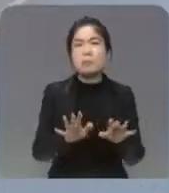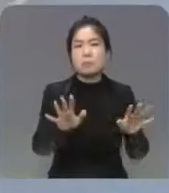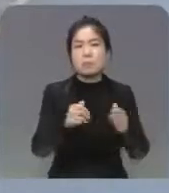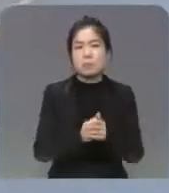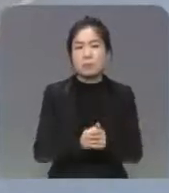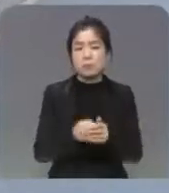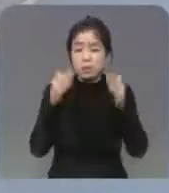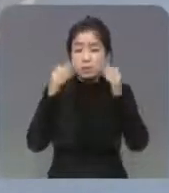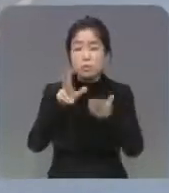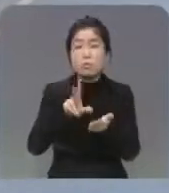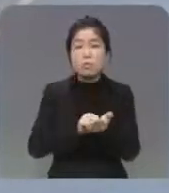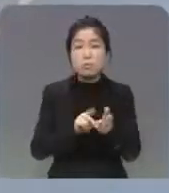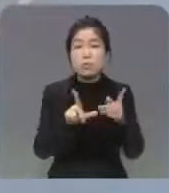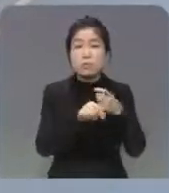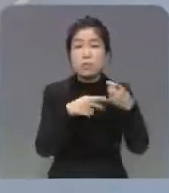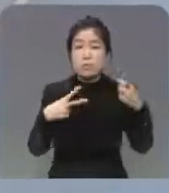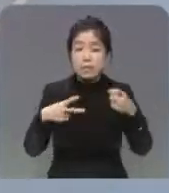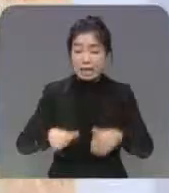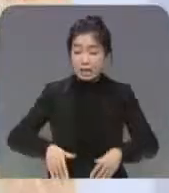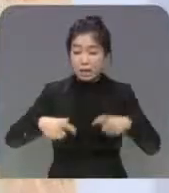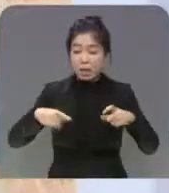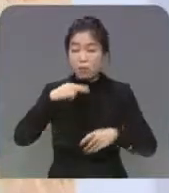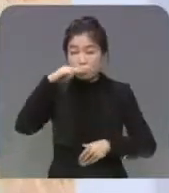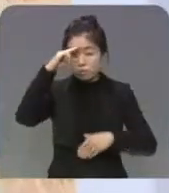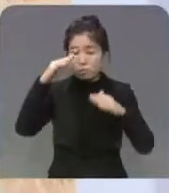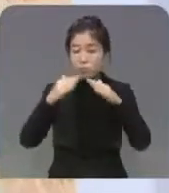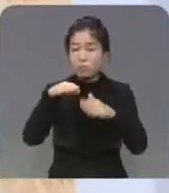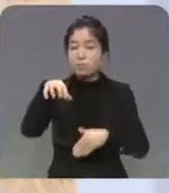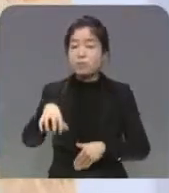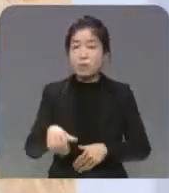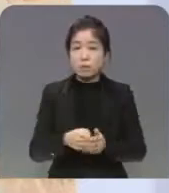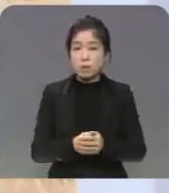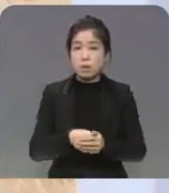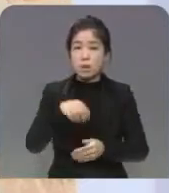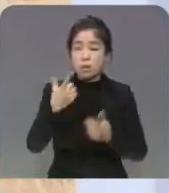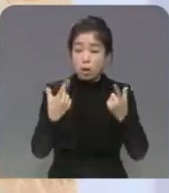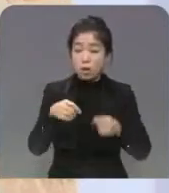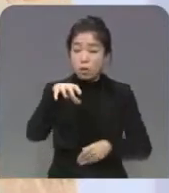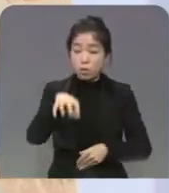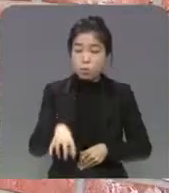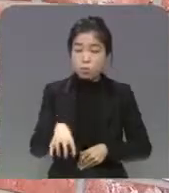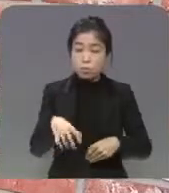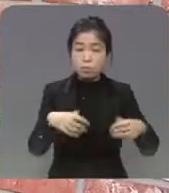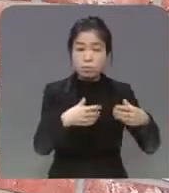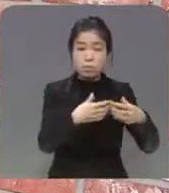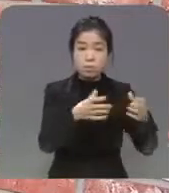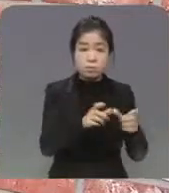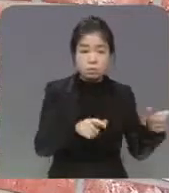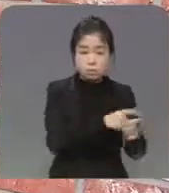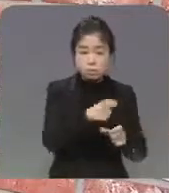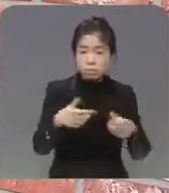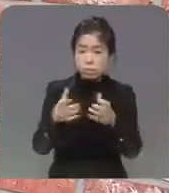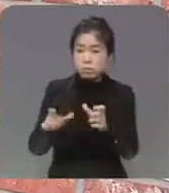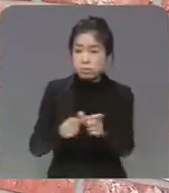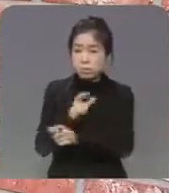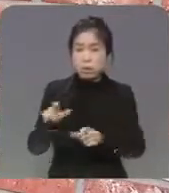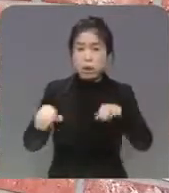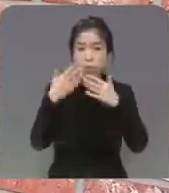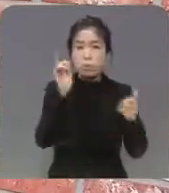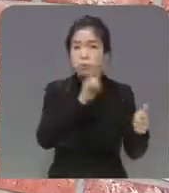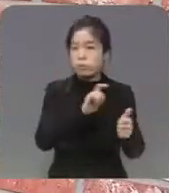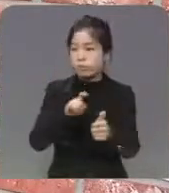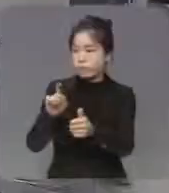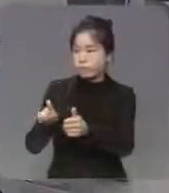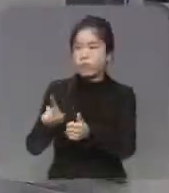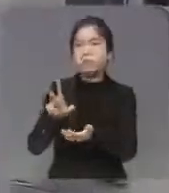특히 주목할 점은 지난 2일 광주 남구의 한 호프집입니다. 같은 장소에서 따로 술을 마셨는데도 모두 확진 판정을